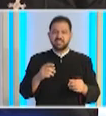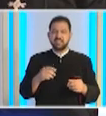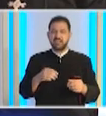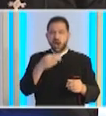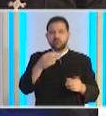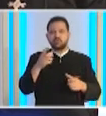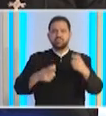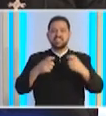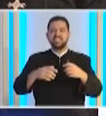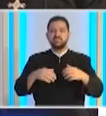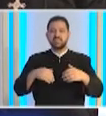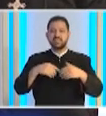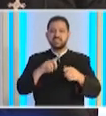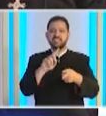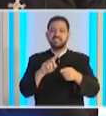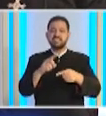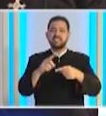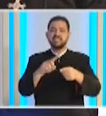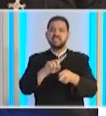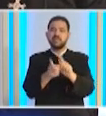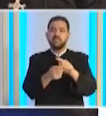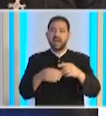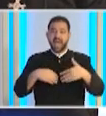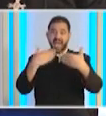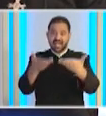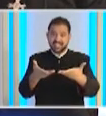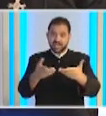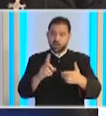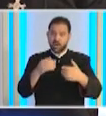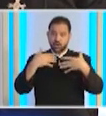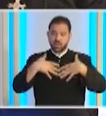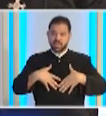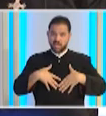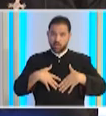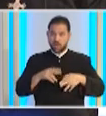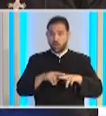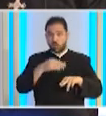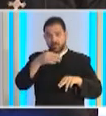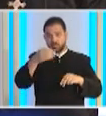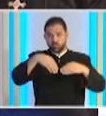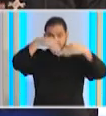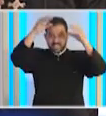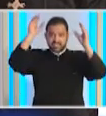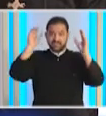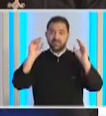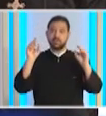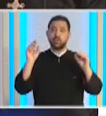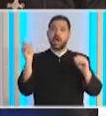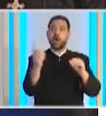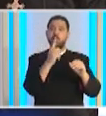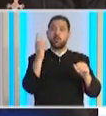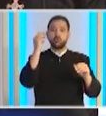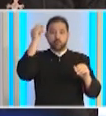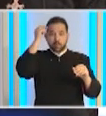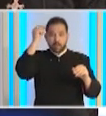exterioară, ceea ce n-au mai făcut Sfinții Părinți, despre care am făcut deja amintire, Sfântul Apostol Pavel și toți Sfinții